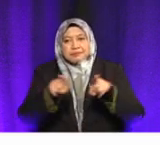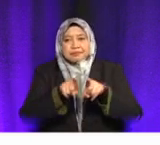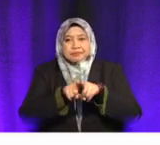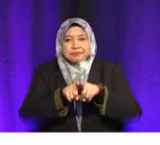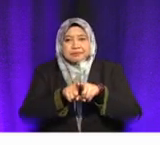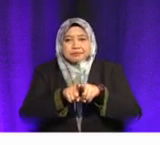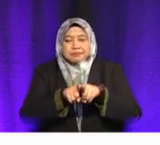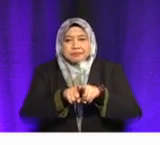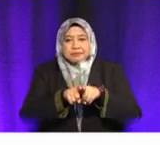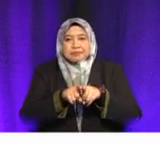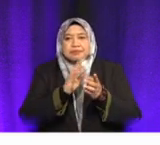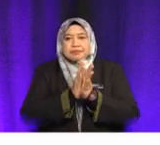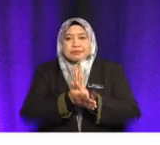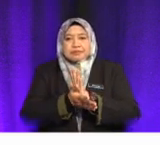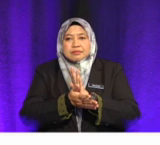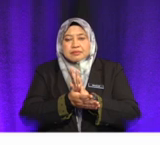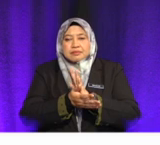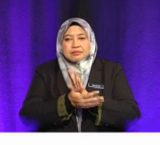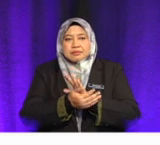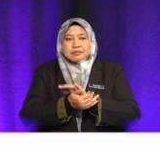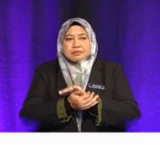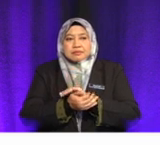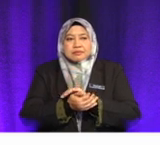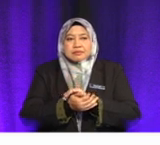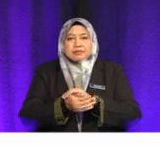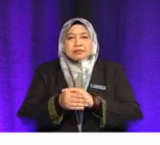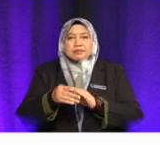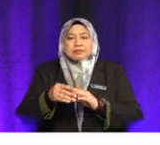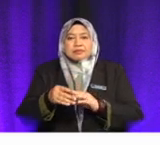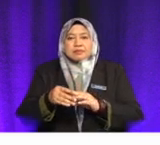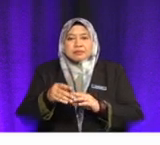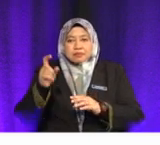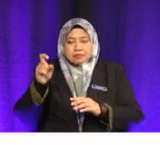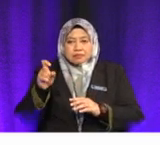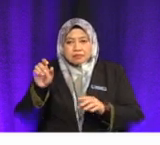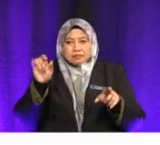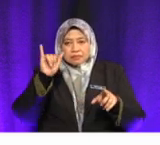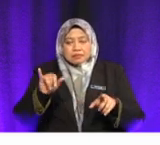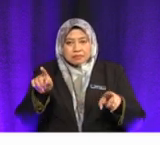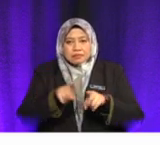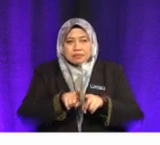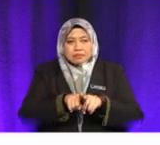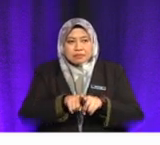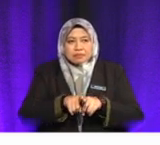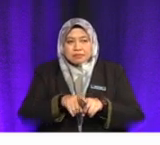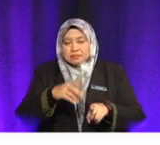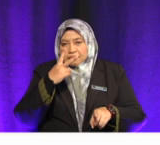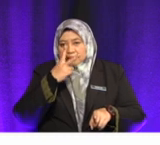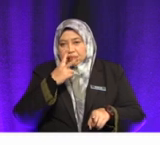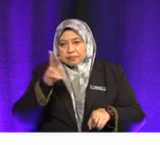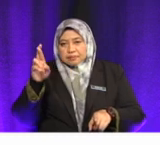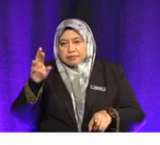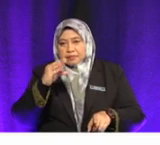Oke jadi itu dia berfungsi teks yang sama oke sekarang nih Kenapa taat dengan